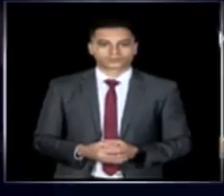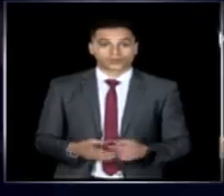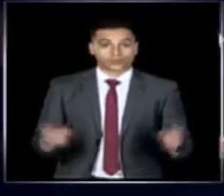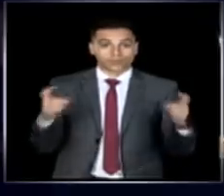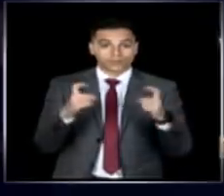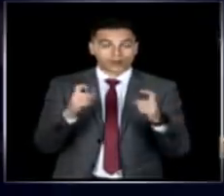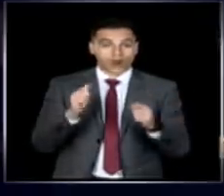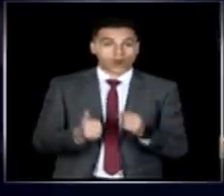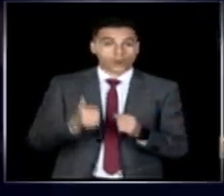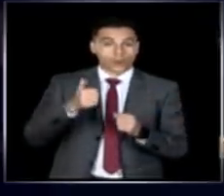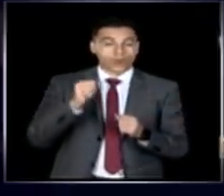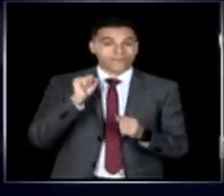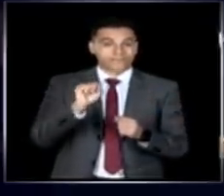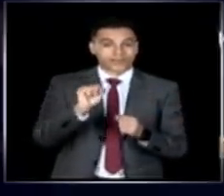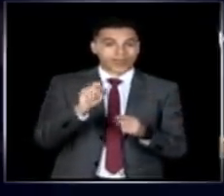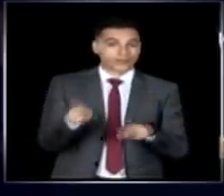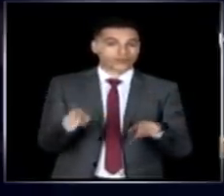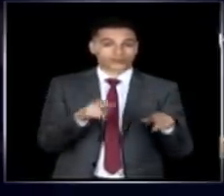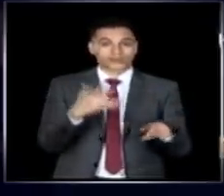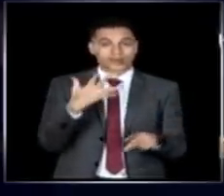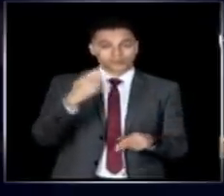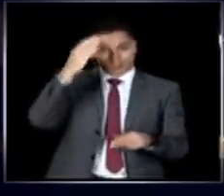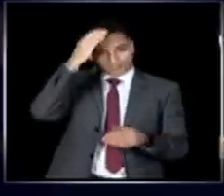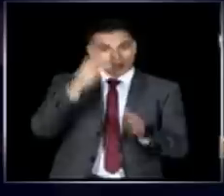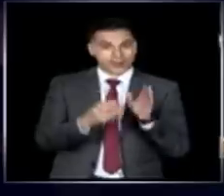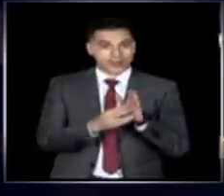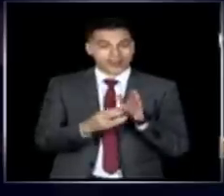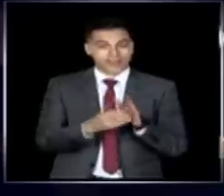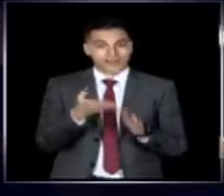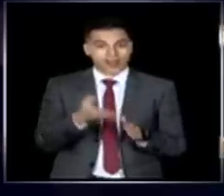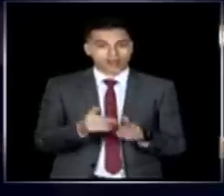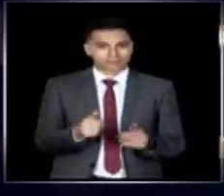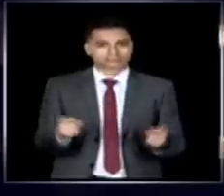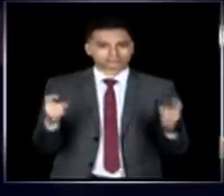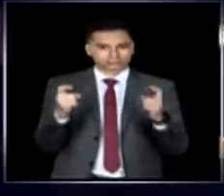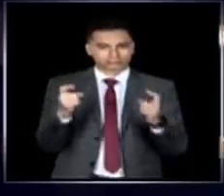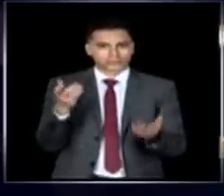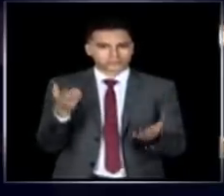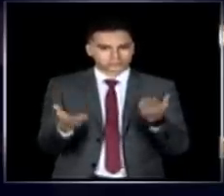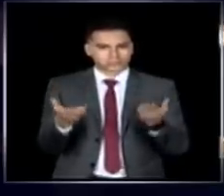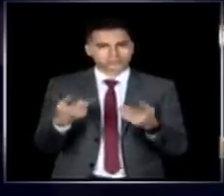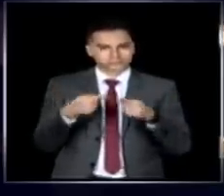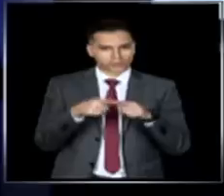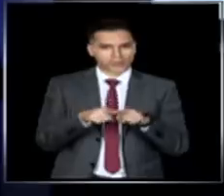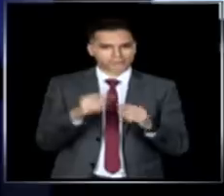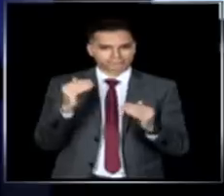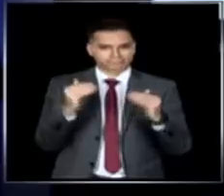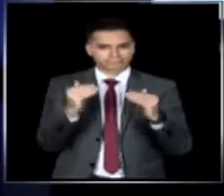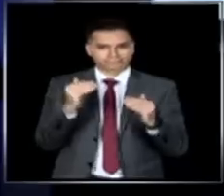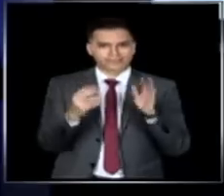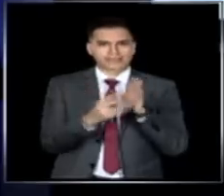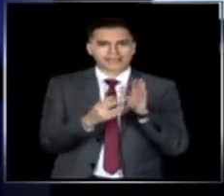المباراة الأولى في الموسم الخامس عبقرة الجامعات، ومباراة قوية ومتكافئة. وأفكركم بالنتيجة،